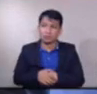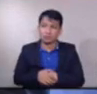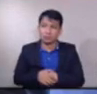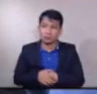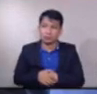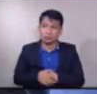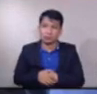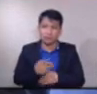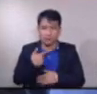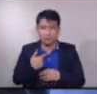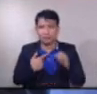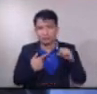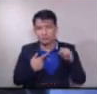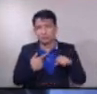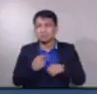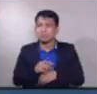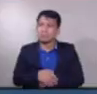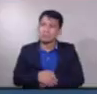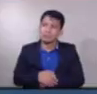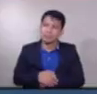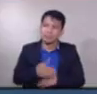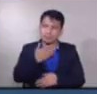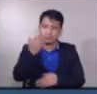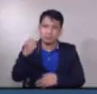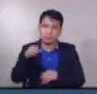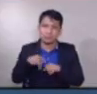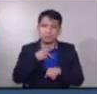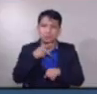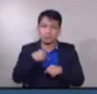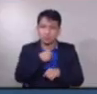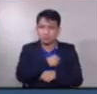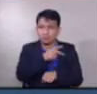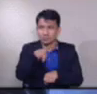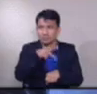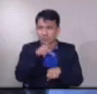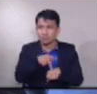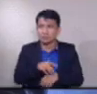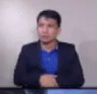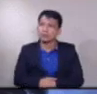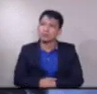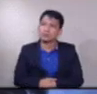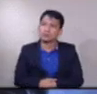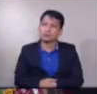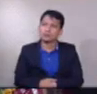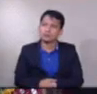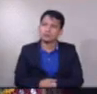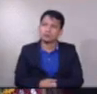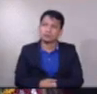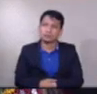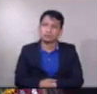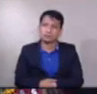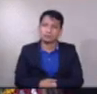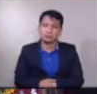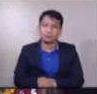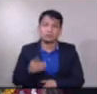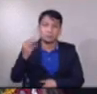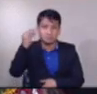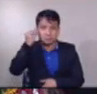Yes po. Best Senator of the Philippines? si ano po, Defensor